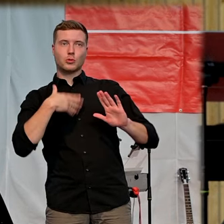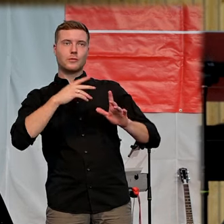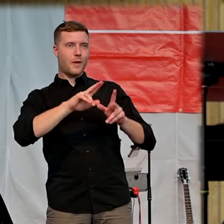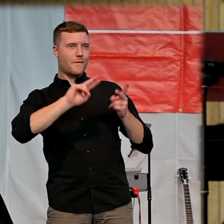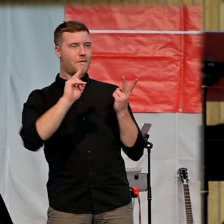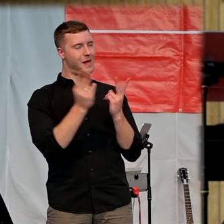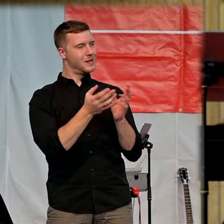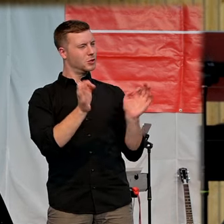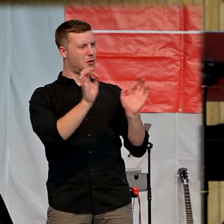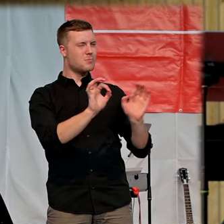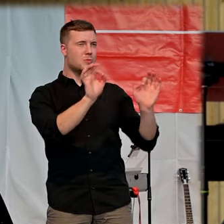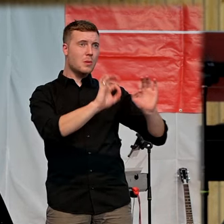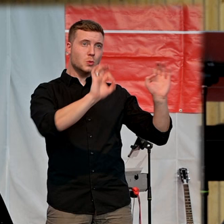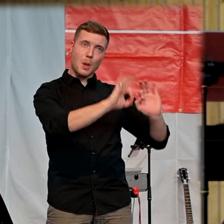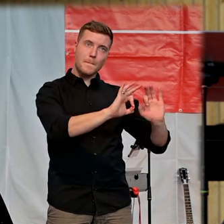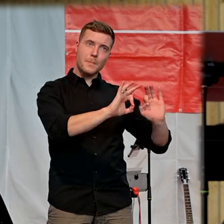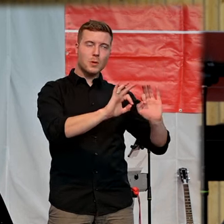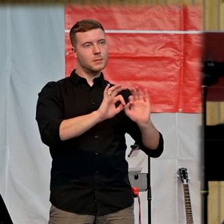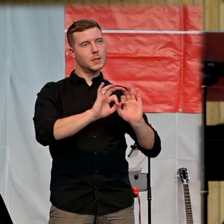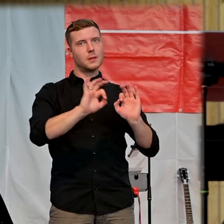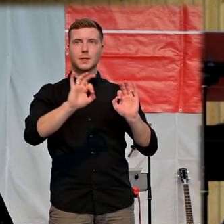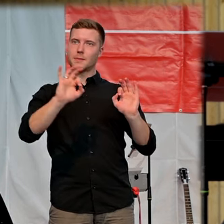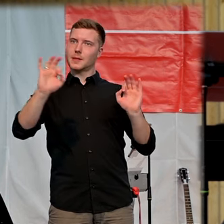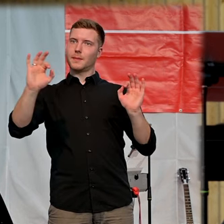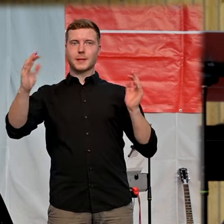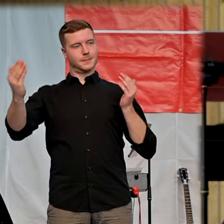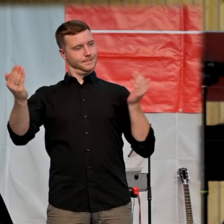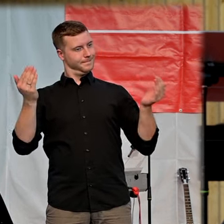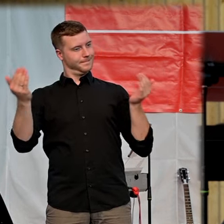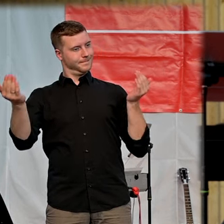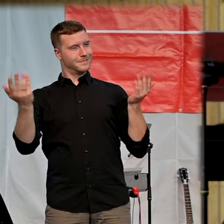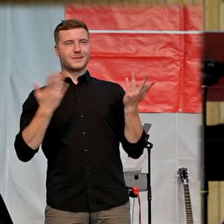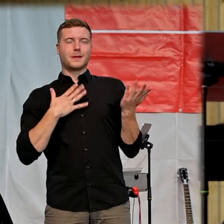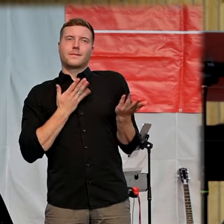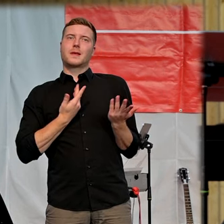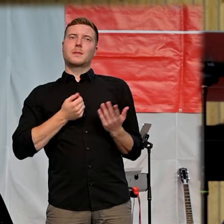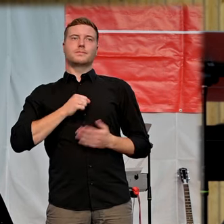oder immer besser wird? Was ist deine Grundeinstellung?